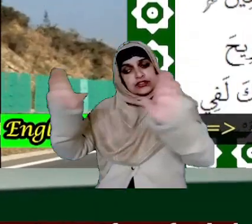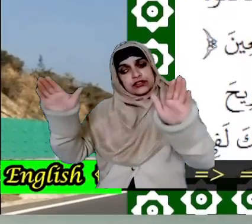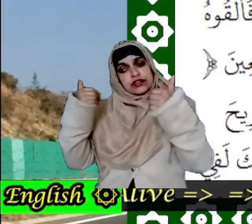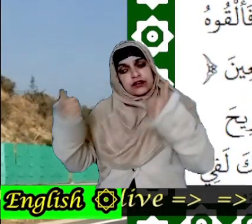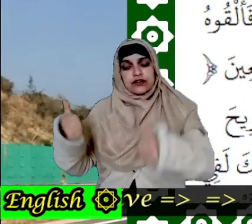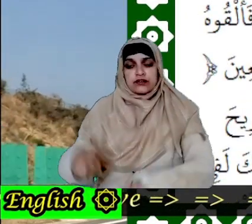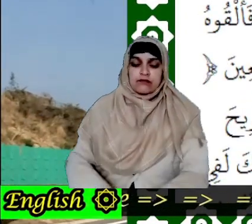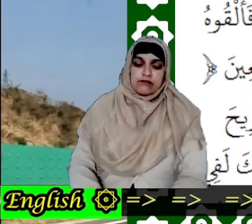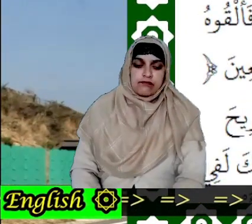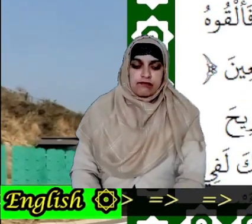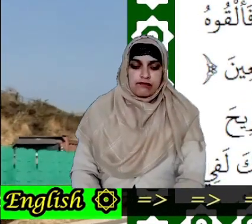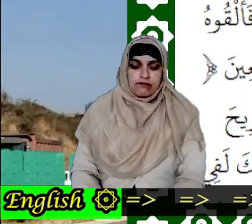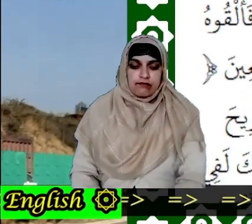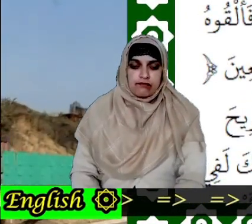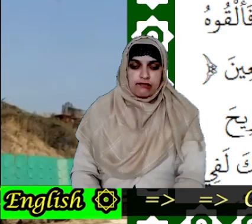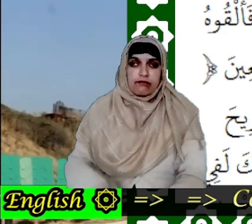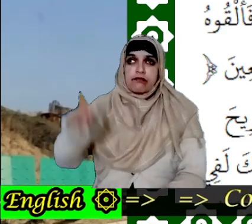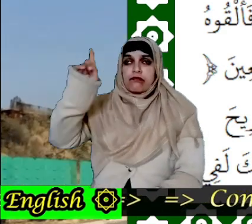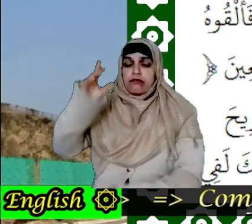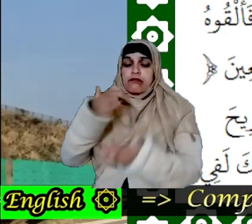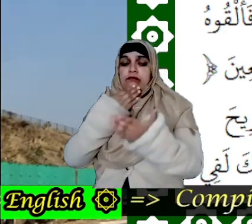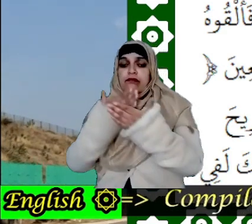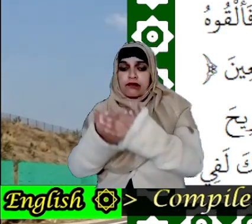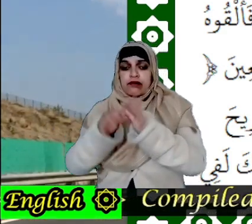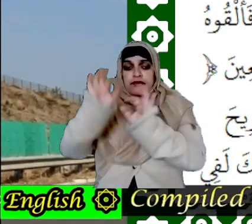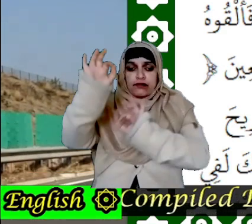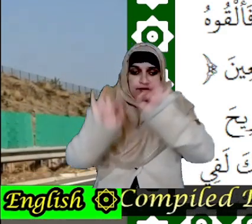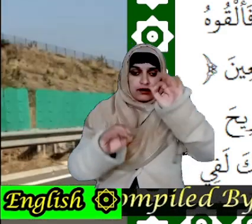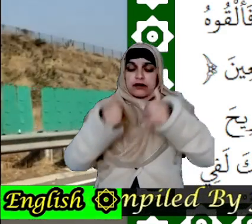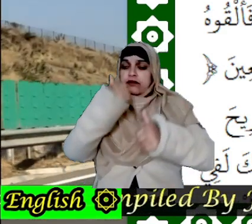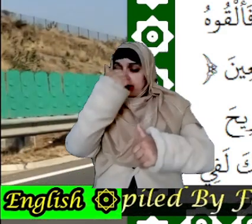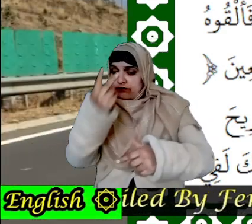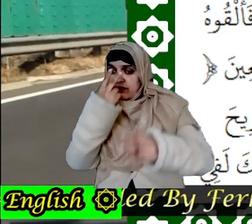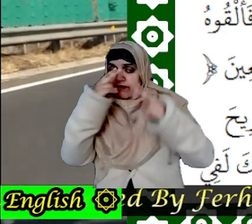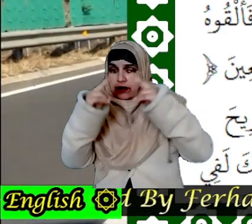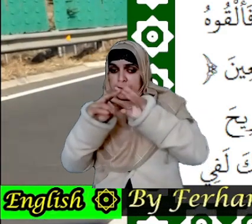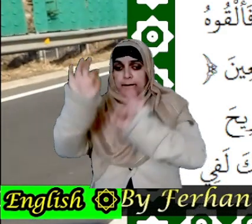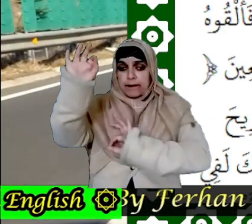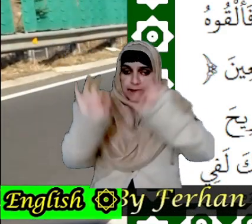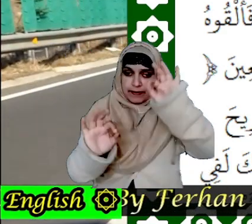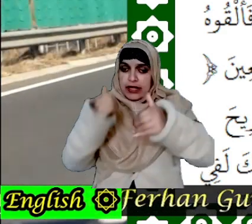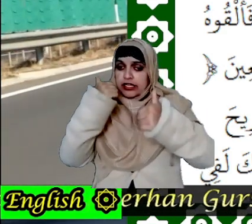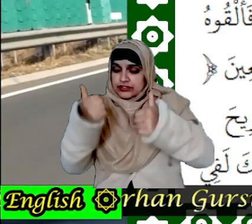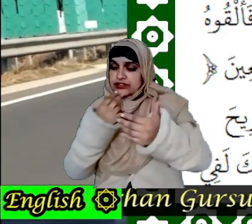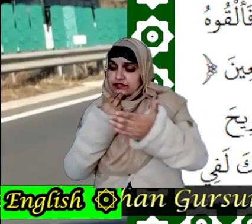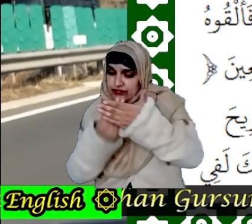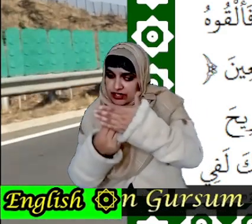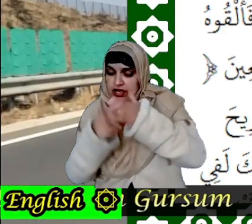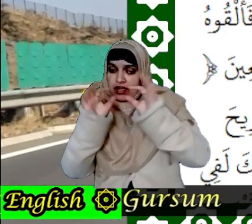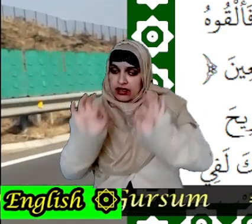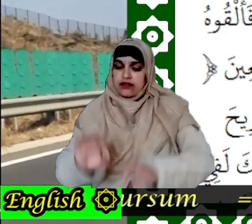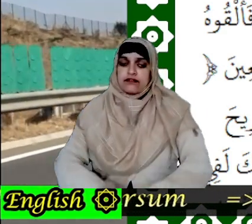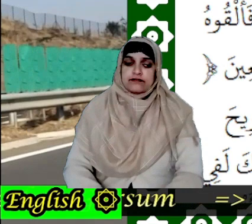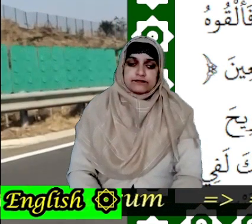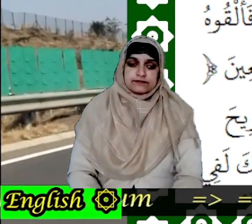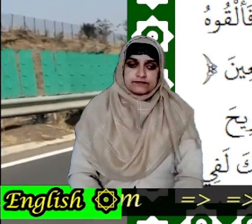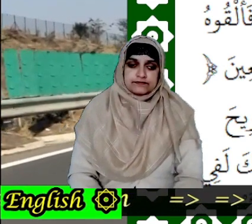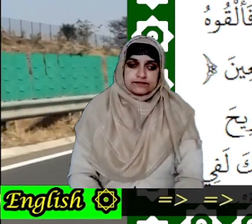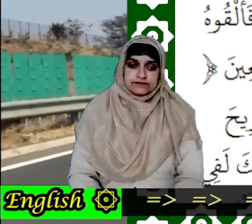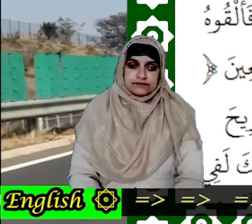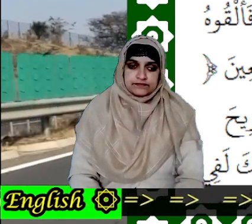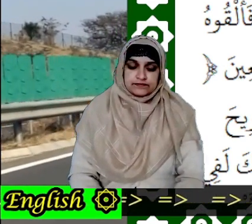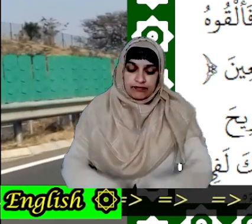أجمعين أبكنا قميصة كوكبا خنقا فدري جنة تاهد في قميص